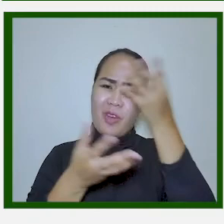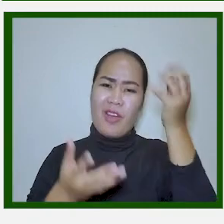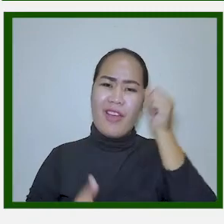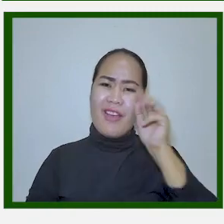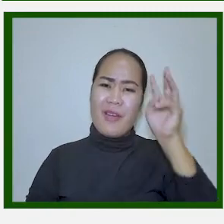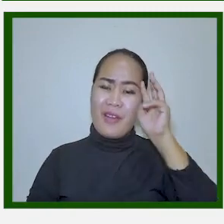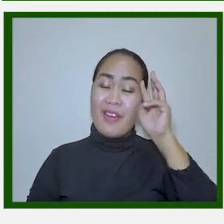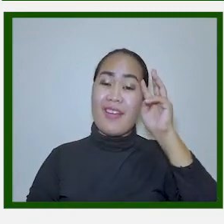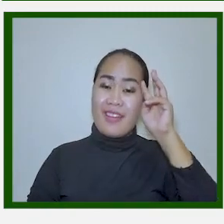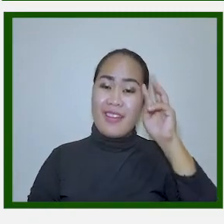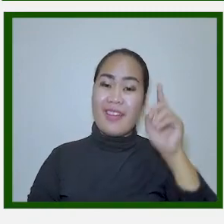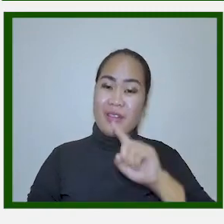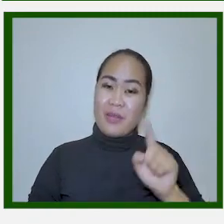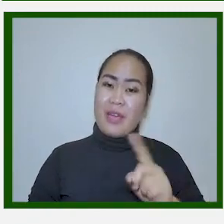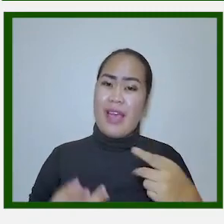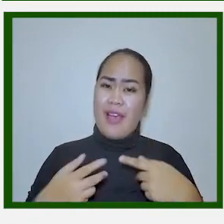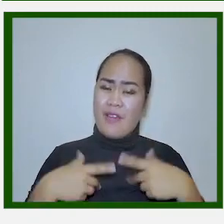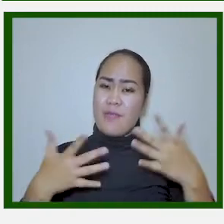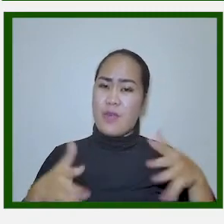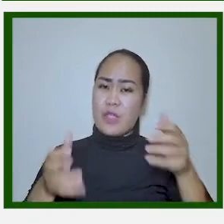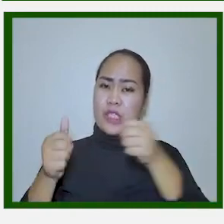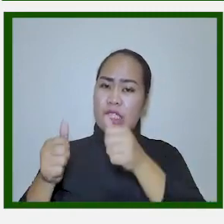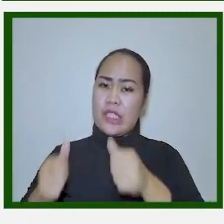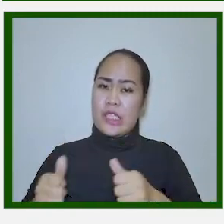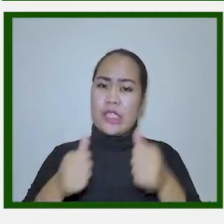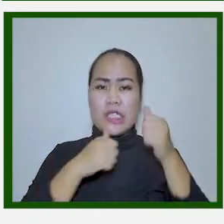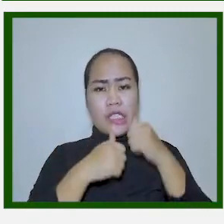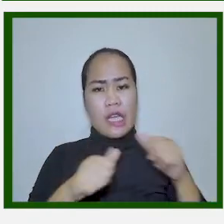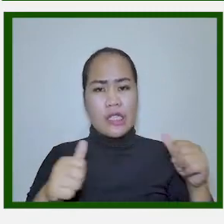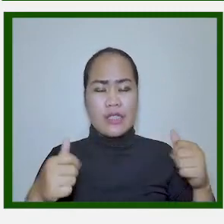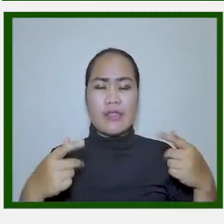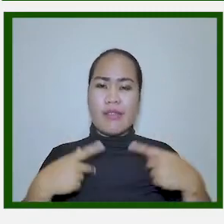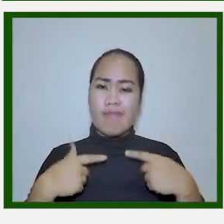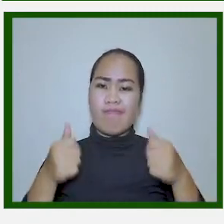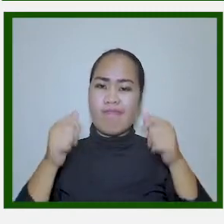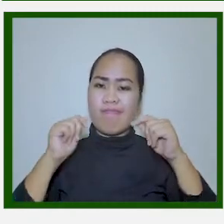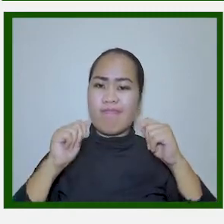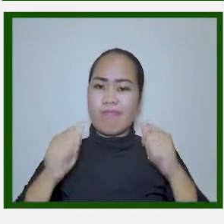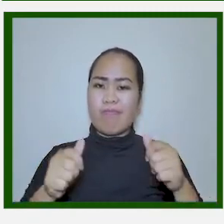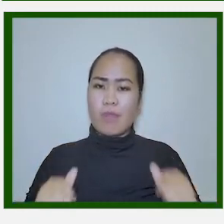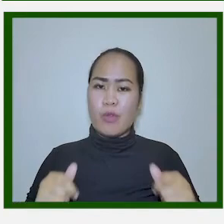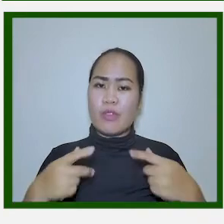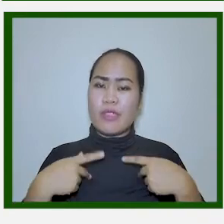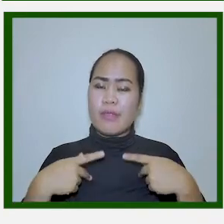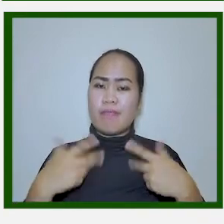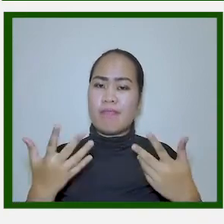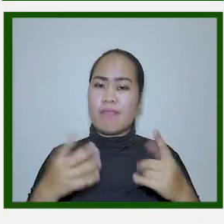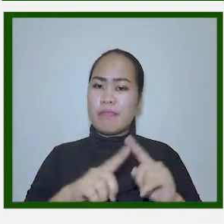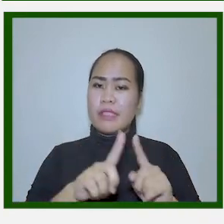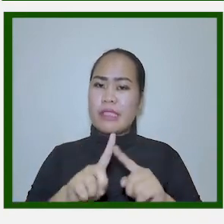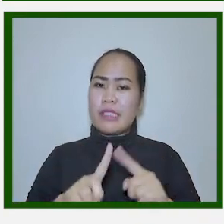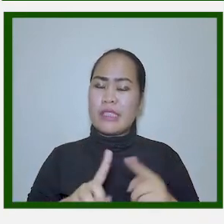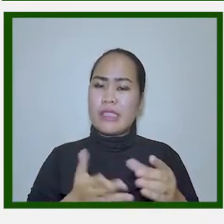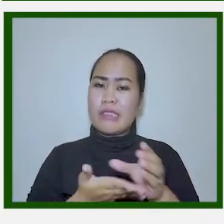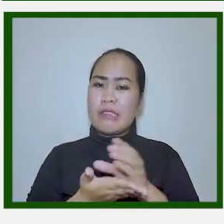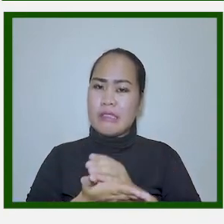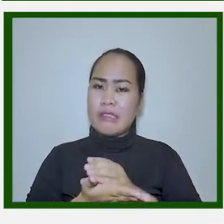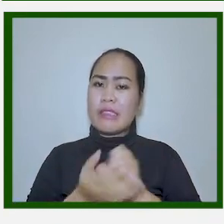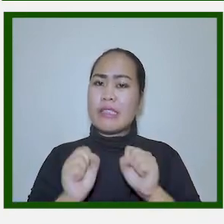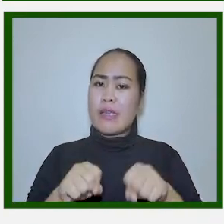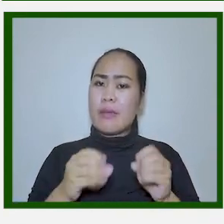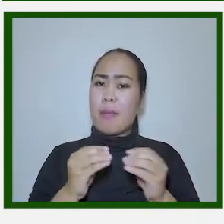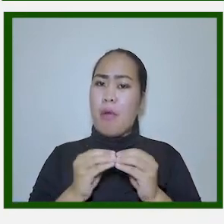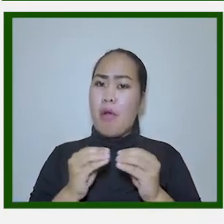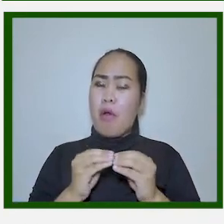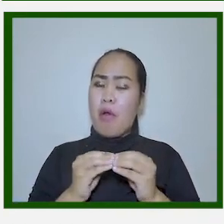ina-announce natin, naandiyan ang ating mga content, no. Lagi namin binubusog ang ating mga social media handles sa